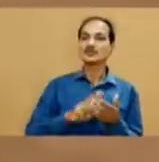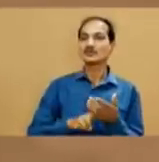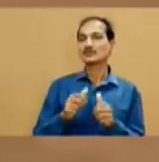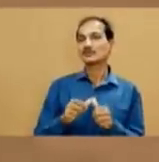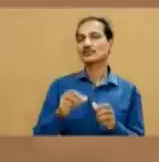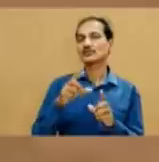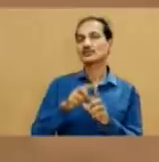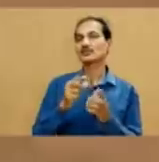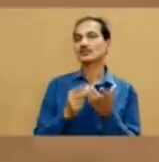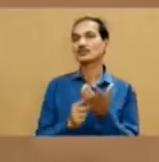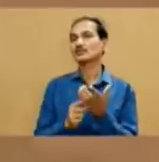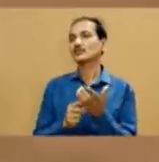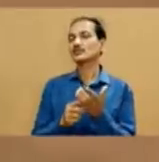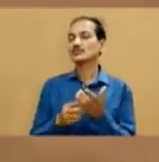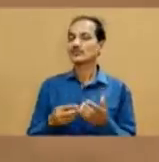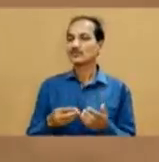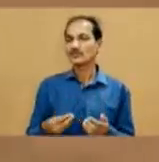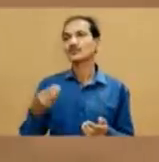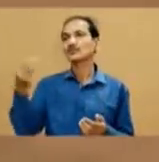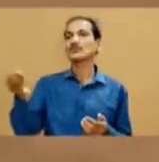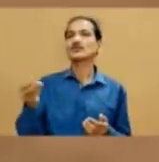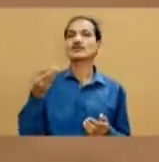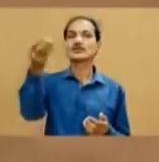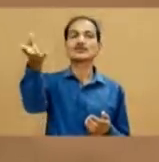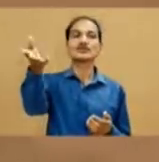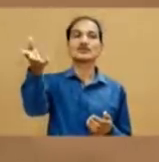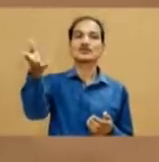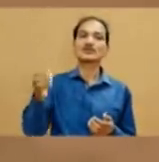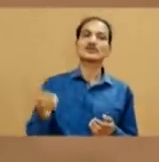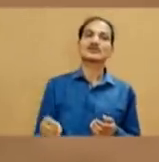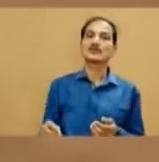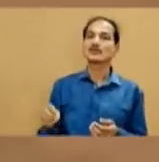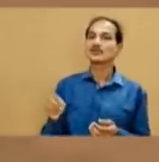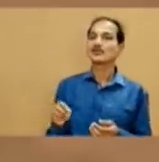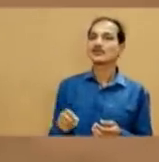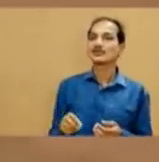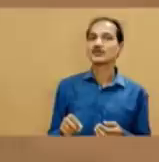ଖାଦ୍ୟ ସୁରକ୍ଷା ଆଜି ଓଡ଼ିଶାରେ ଚାଉଳ ଯେଉଁ ଅଛି ସେଇଟା ପ୍ରୋଭାଇଡ଼ କରୁଛି।